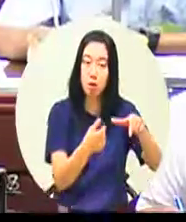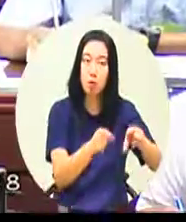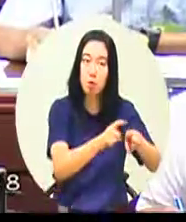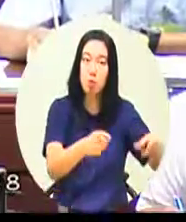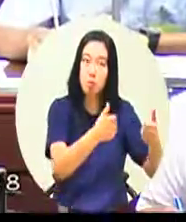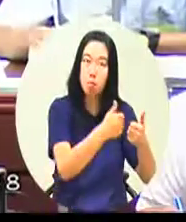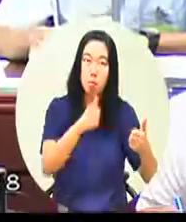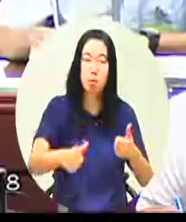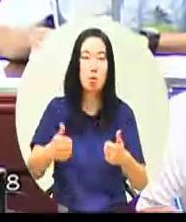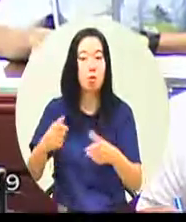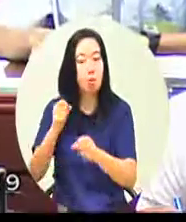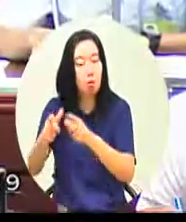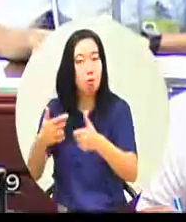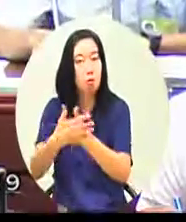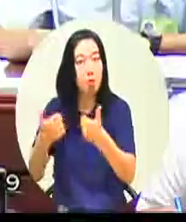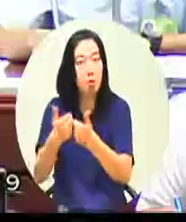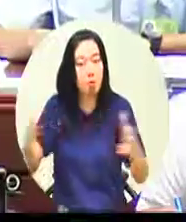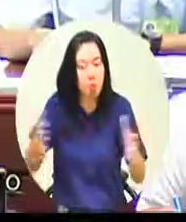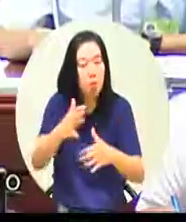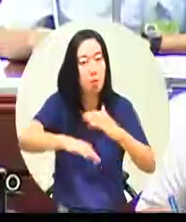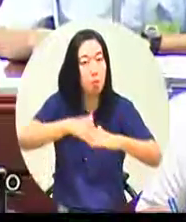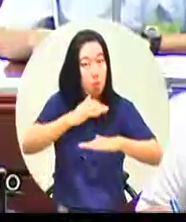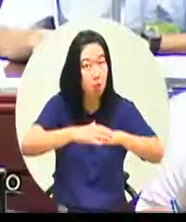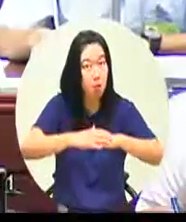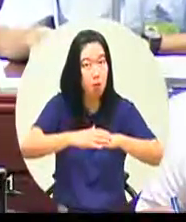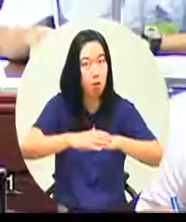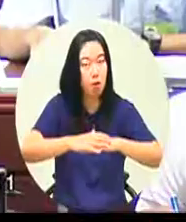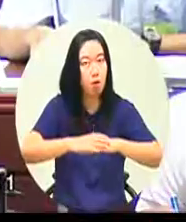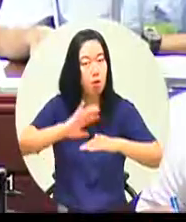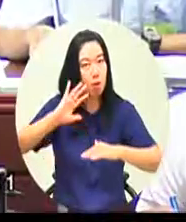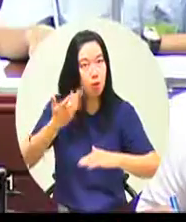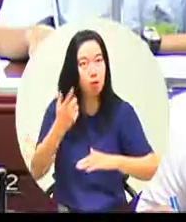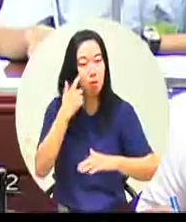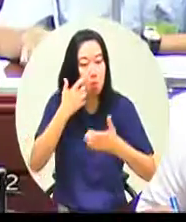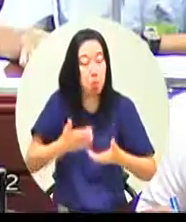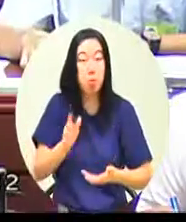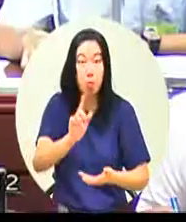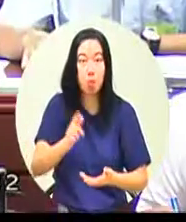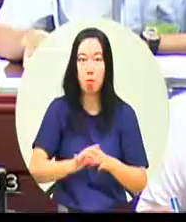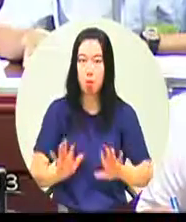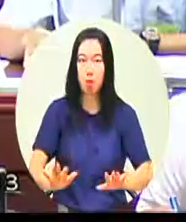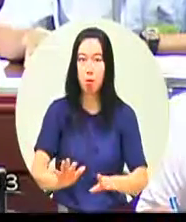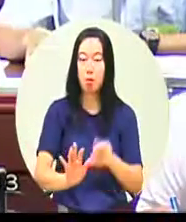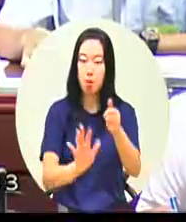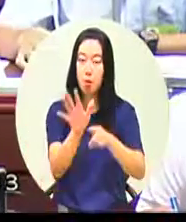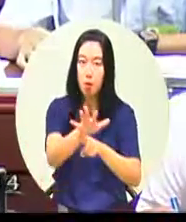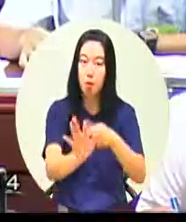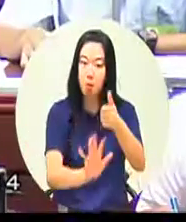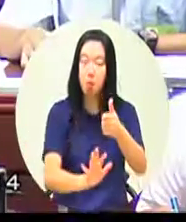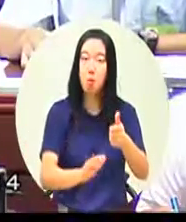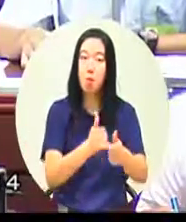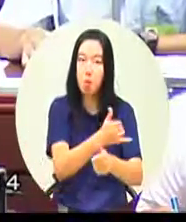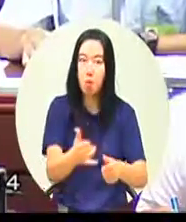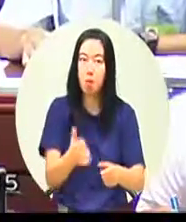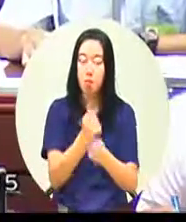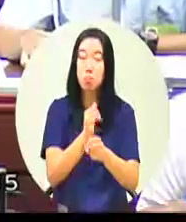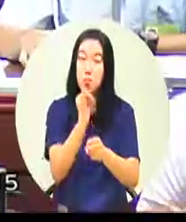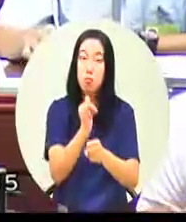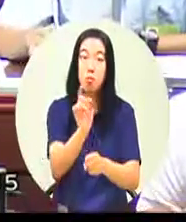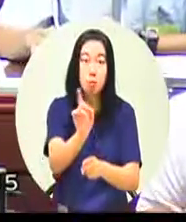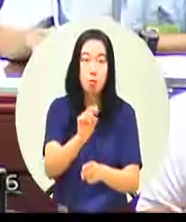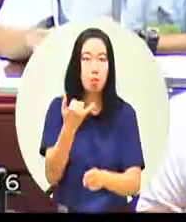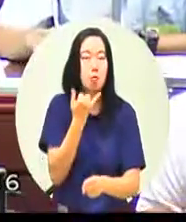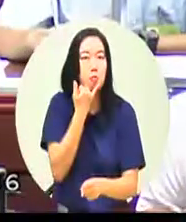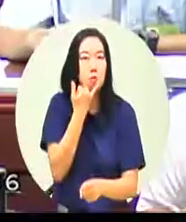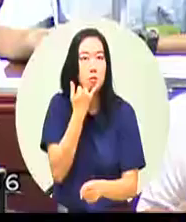场一个机制的调查。但是很重要的一点，那么现在的话，我想农委这一个做得很不错的，就是说他们会